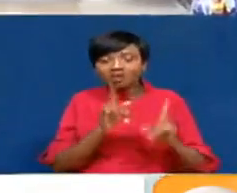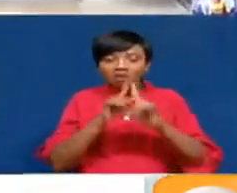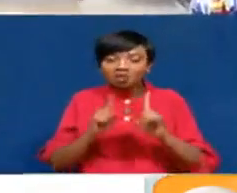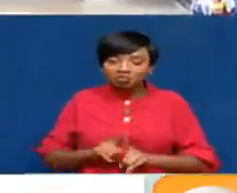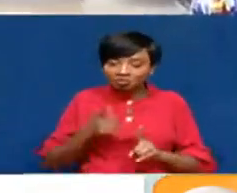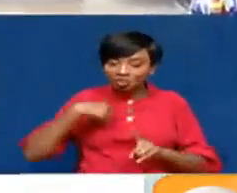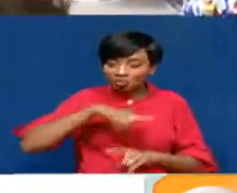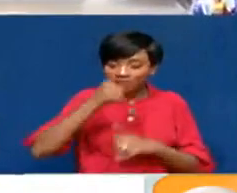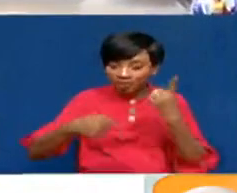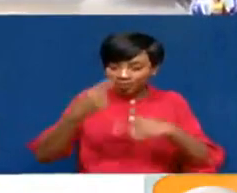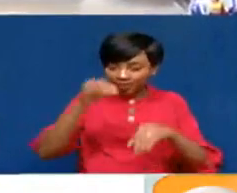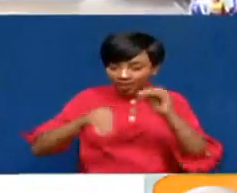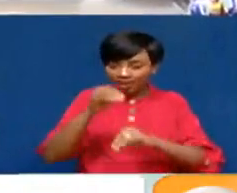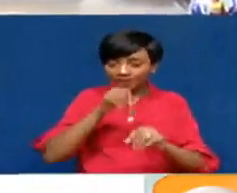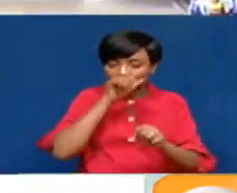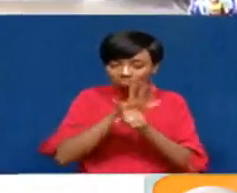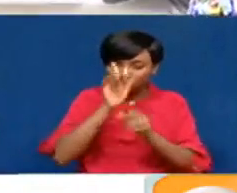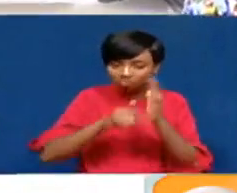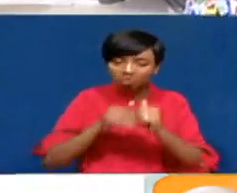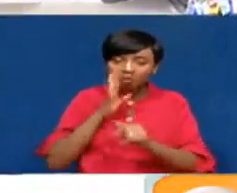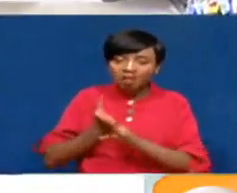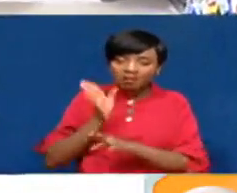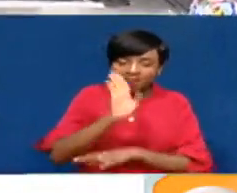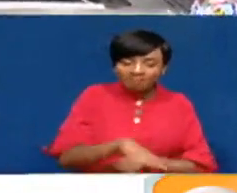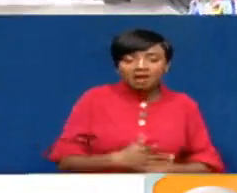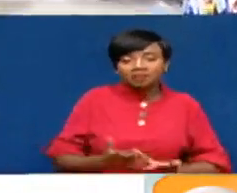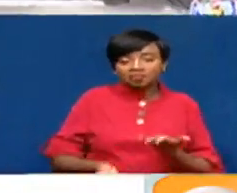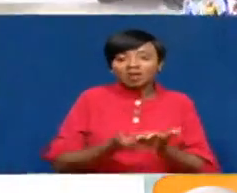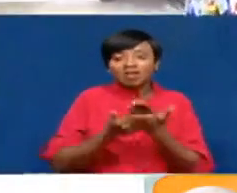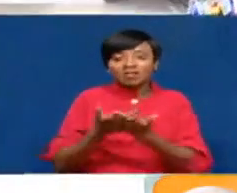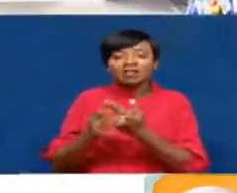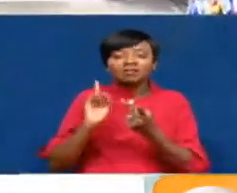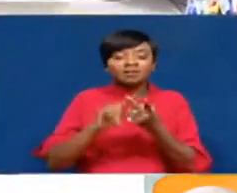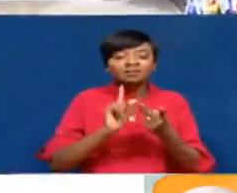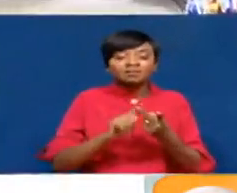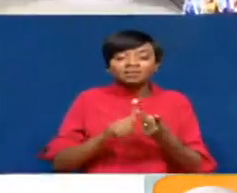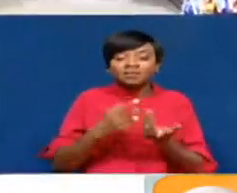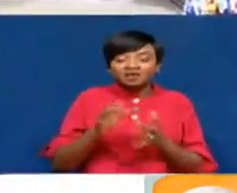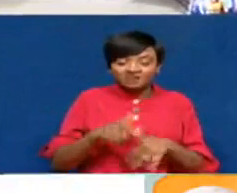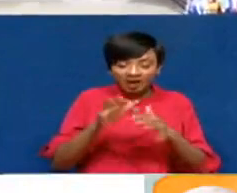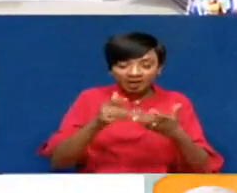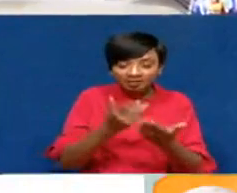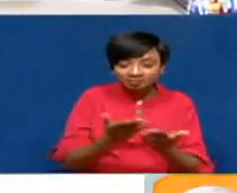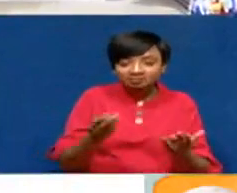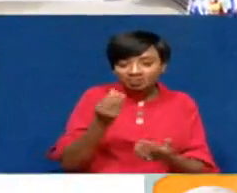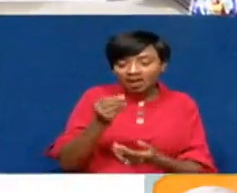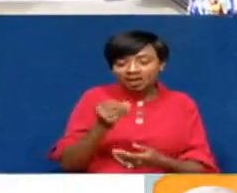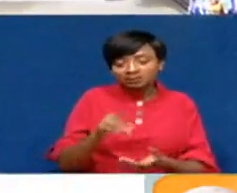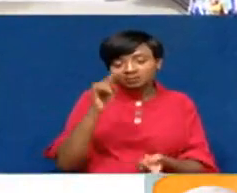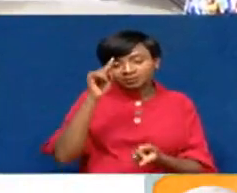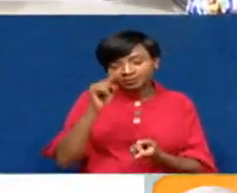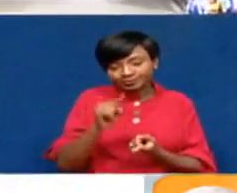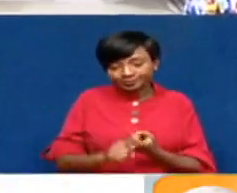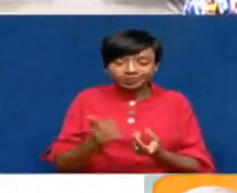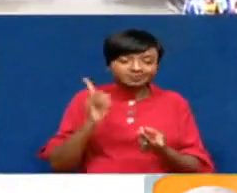mkulima. Tuhakikishe tumepunguza bei ya mbolea. Tumepunguza bei ya mbegu. Na